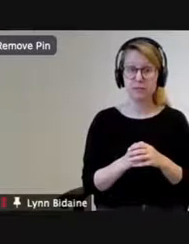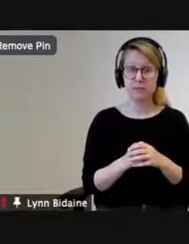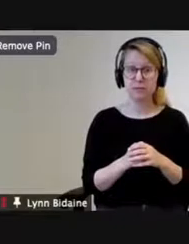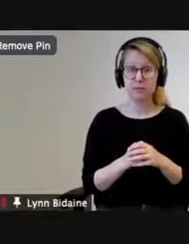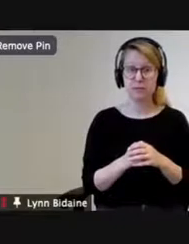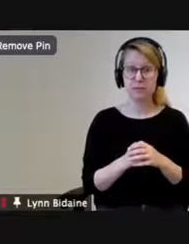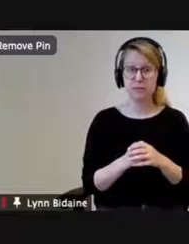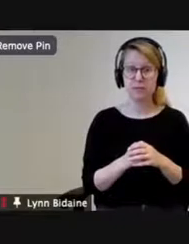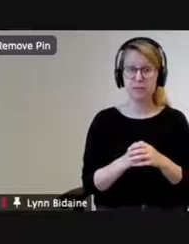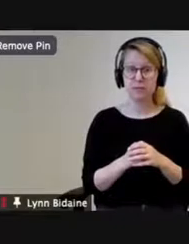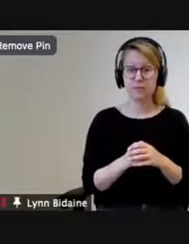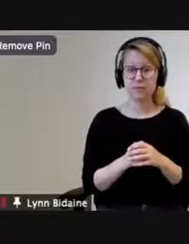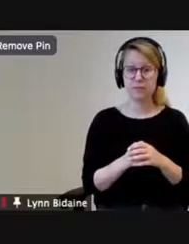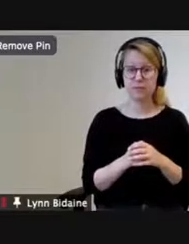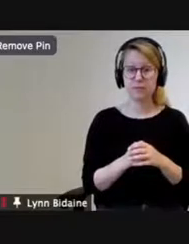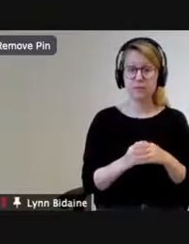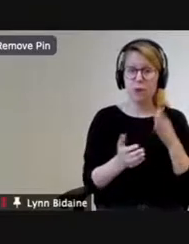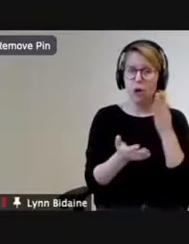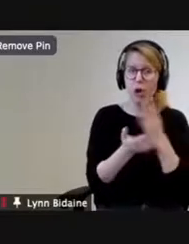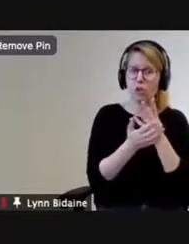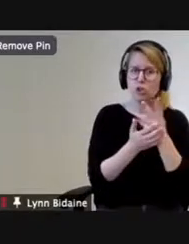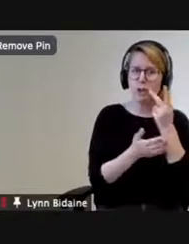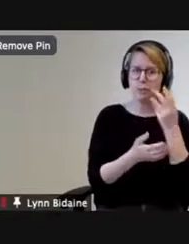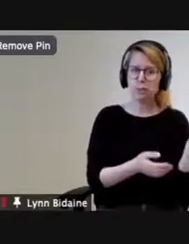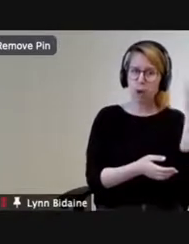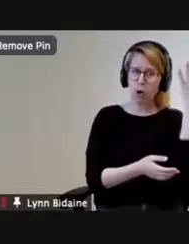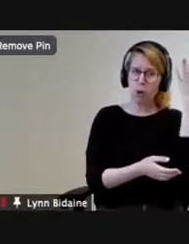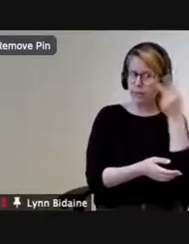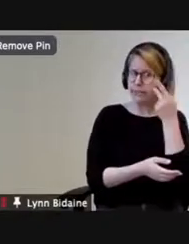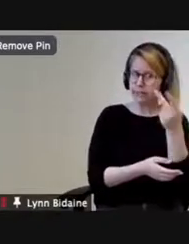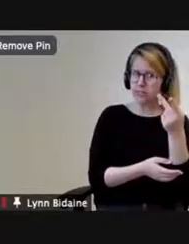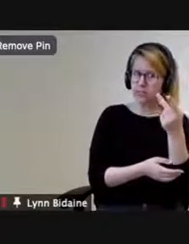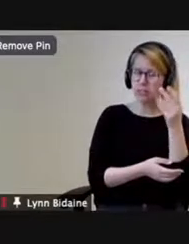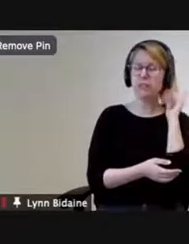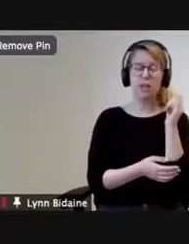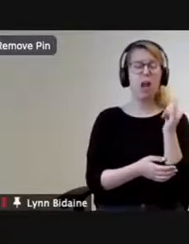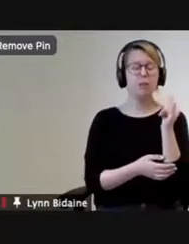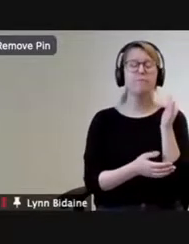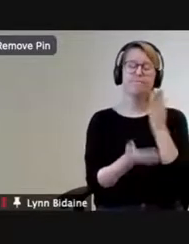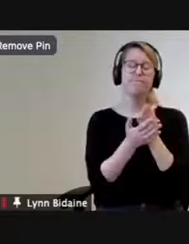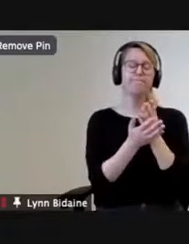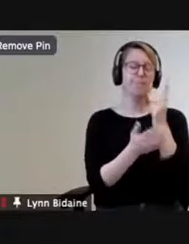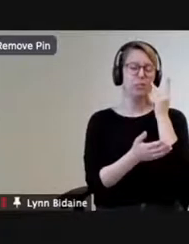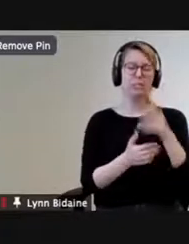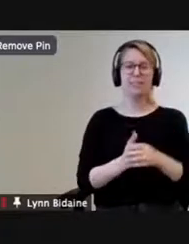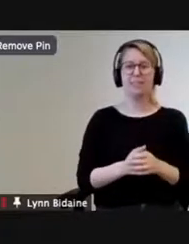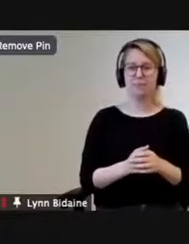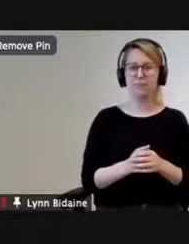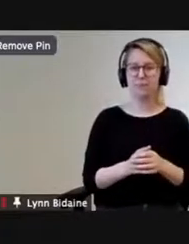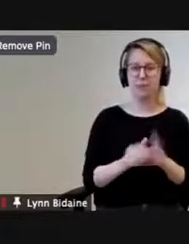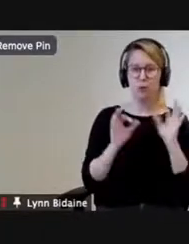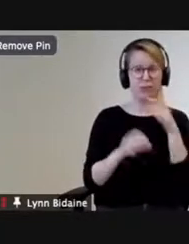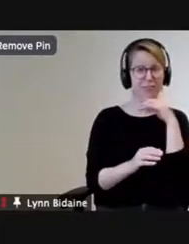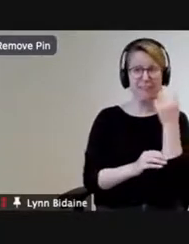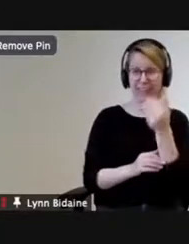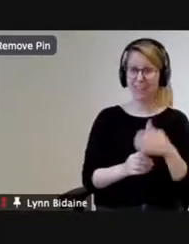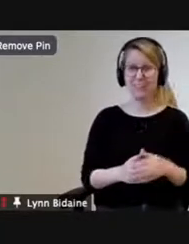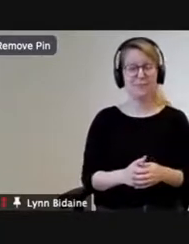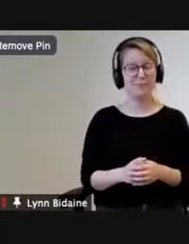Est-ce que vous voyez le PowerPoint? Oui, on le voit très bien. Super, merci beaucoup.